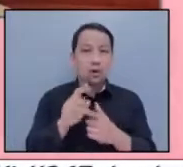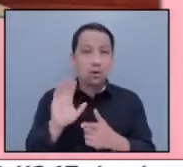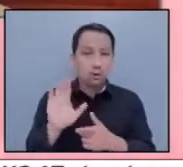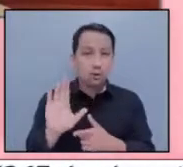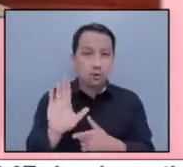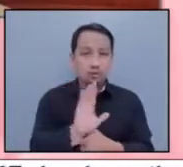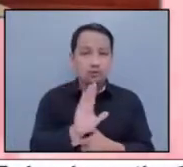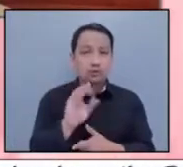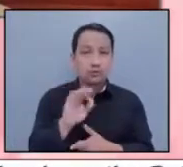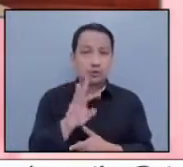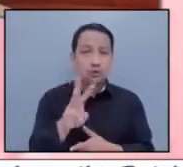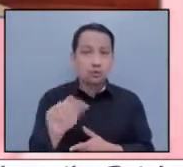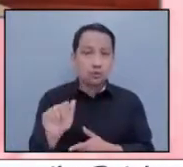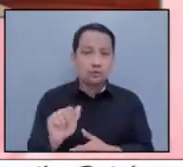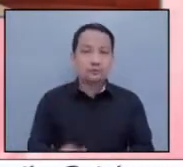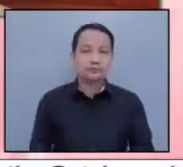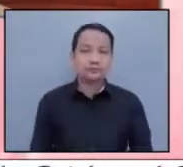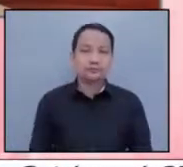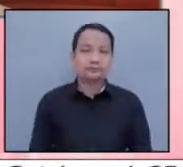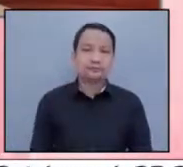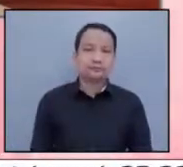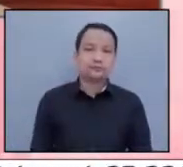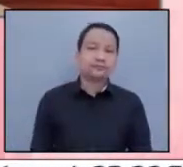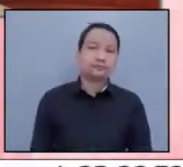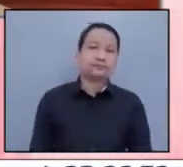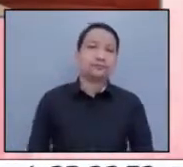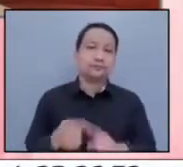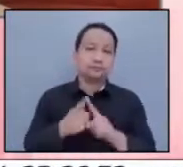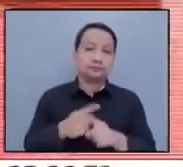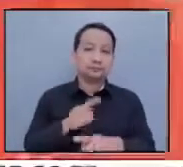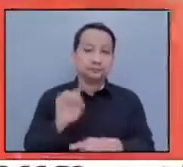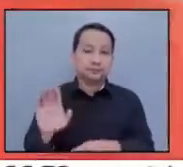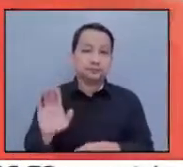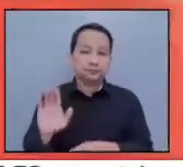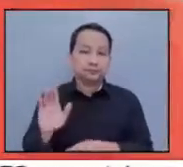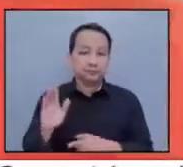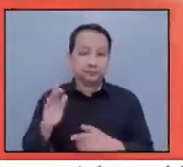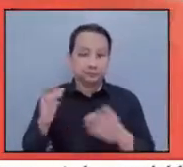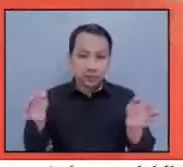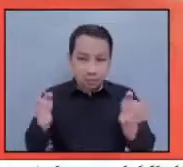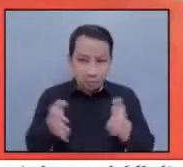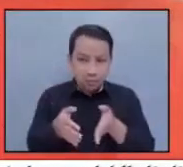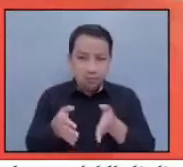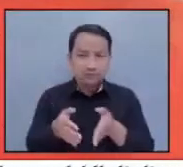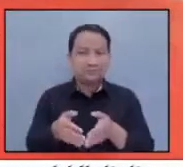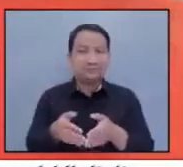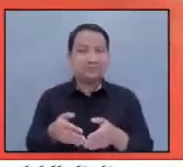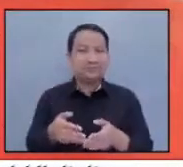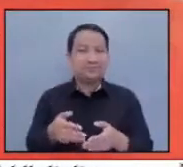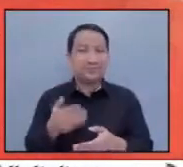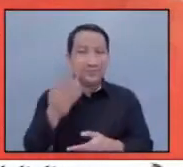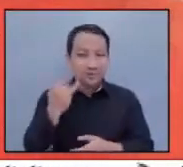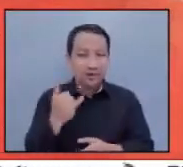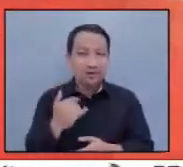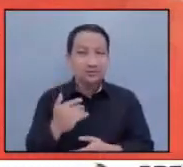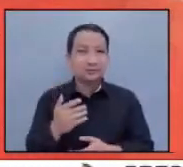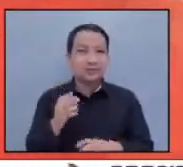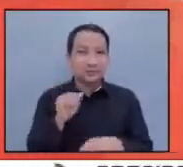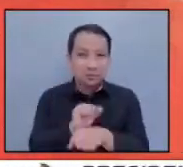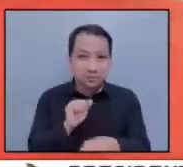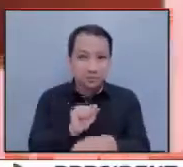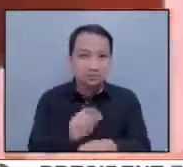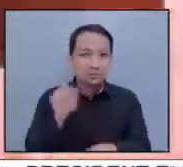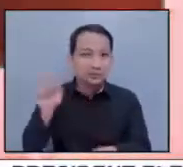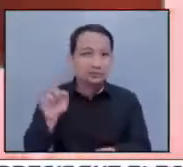Okay, sir, dyan tanong ko lang kasi ito ay nangyari sa kanya, itong pagpayat niya, yung kanyang paggayayat, para habang ginagawa niya yung trabaho